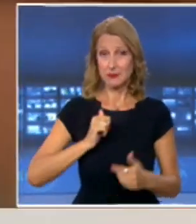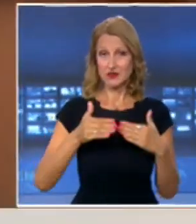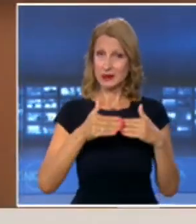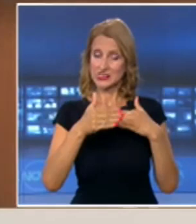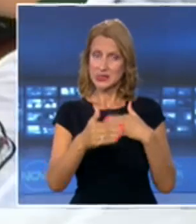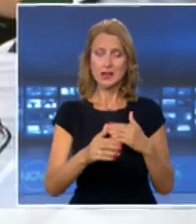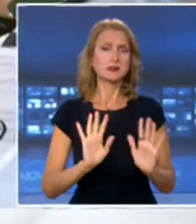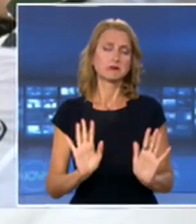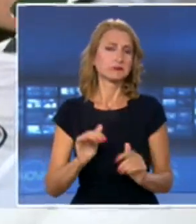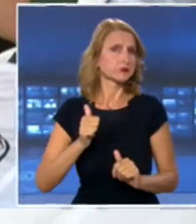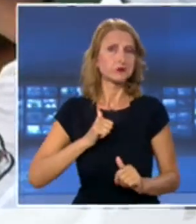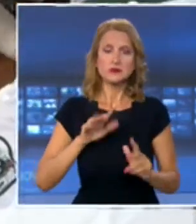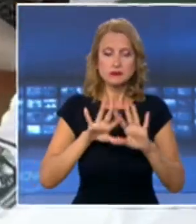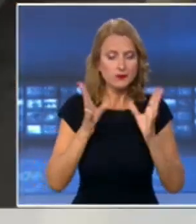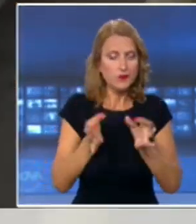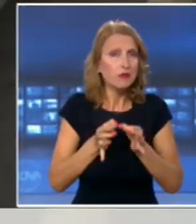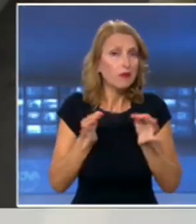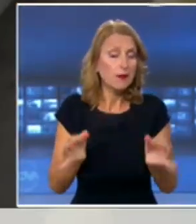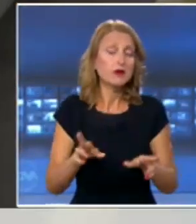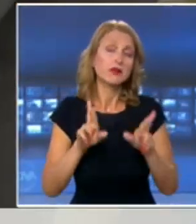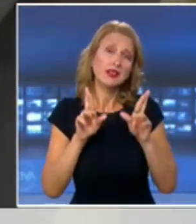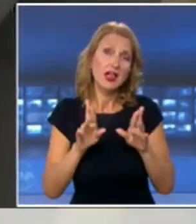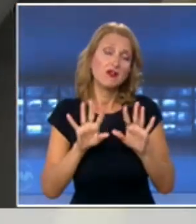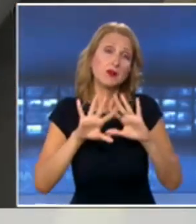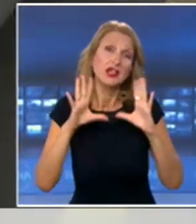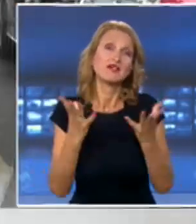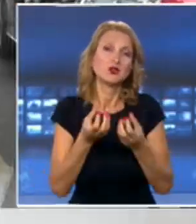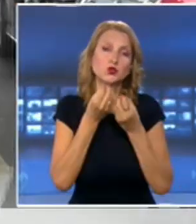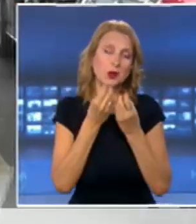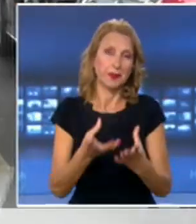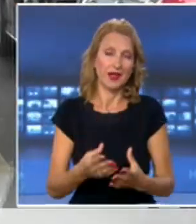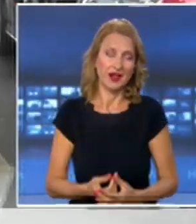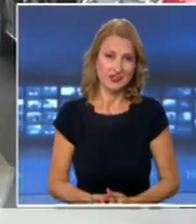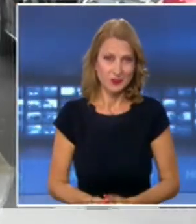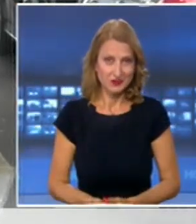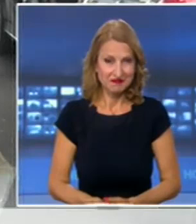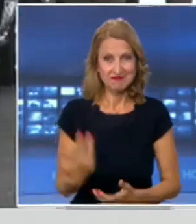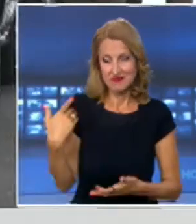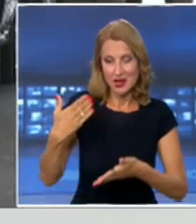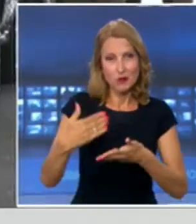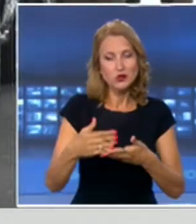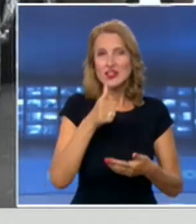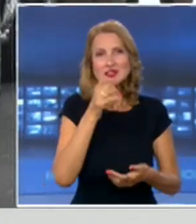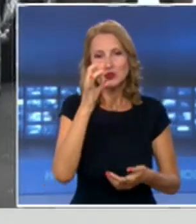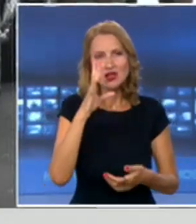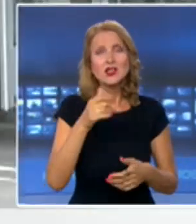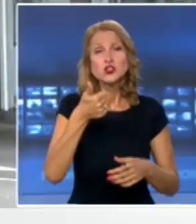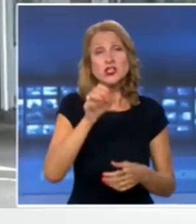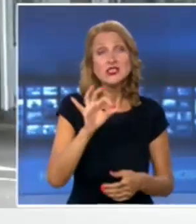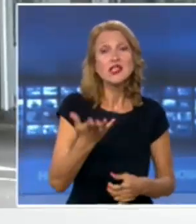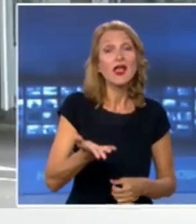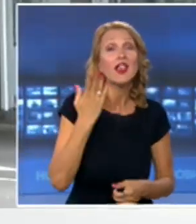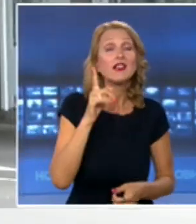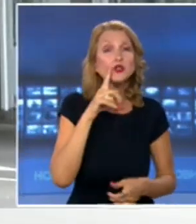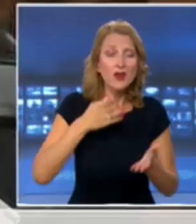дистанция, спазваме всички мерки. Надяваме се, че всичко ще е прекрасно. Само през последния уикенд 60 000 души са преминали през